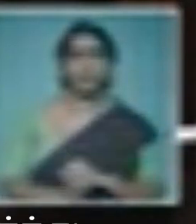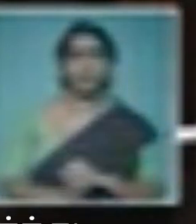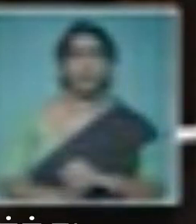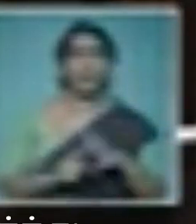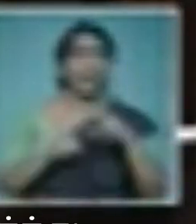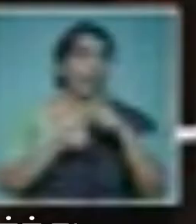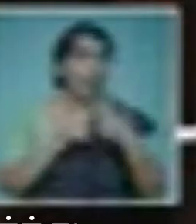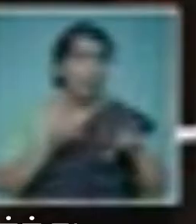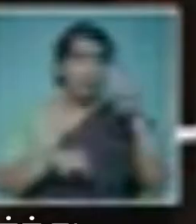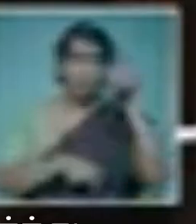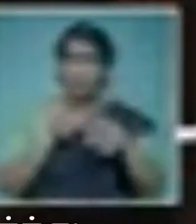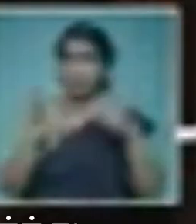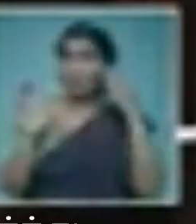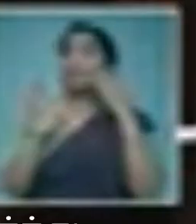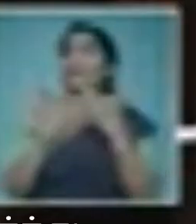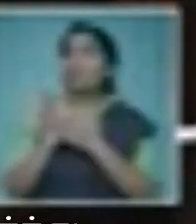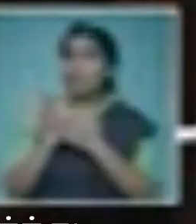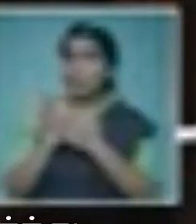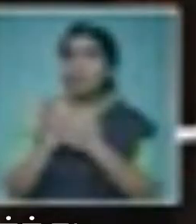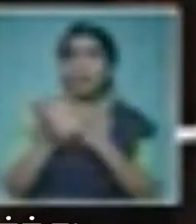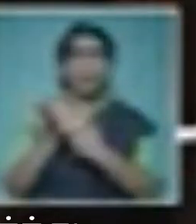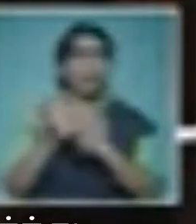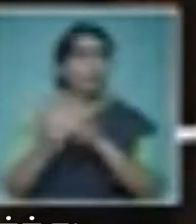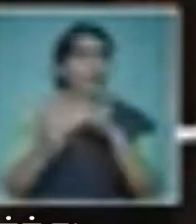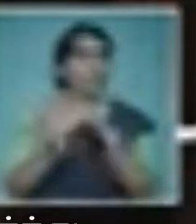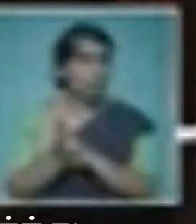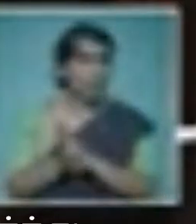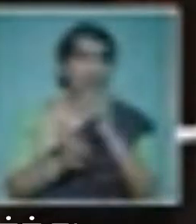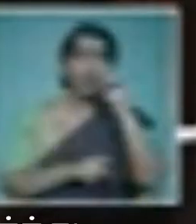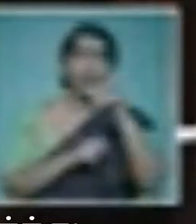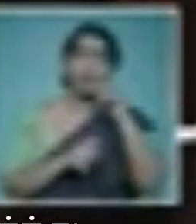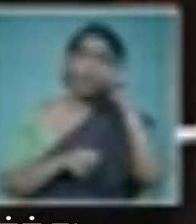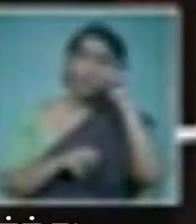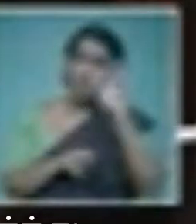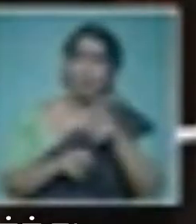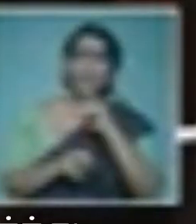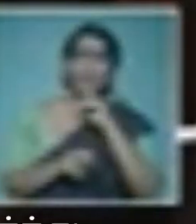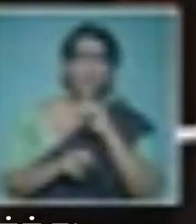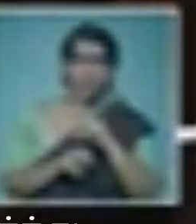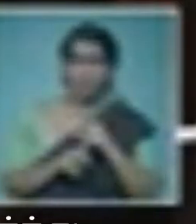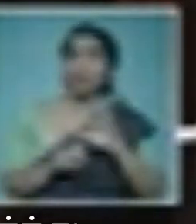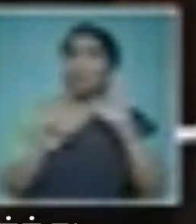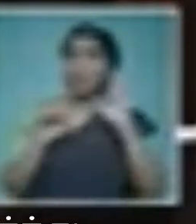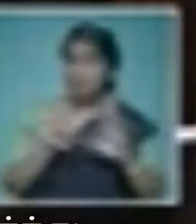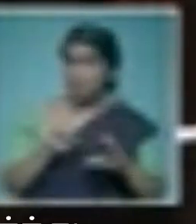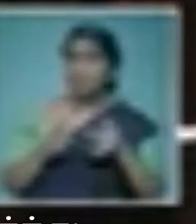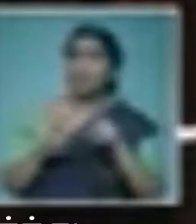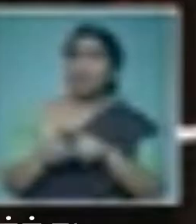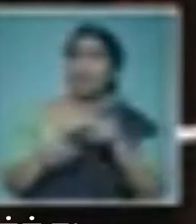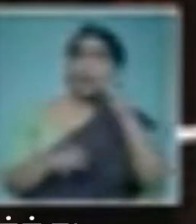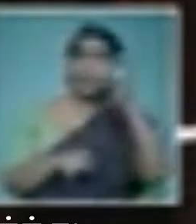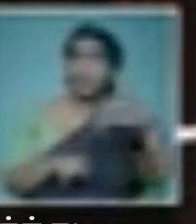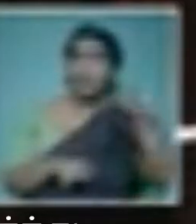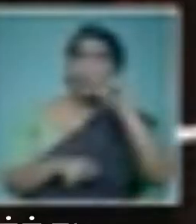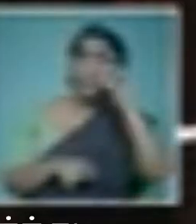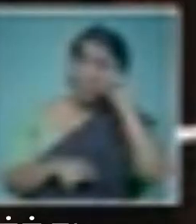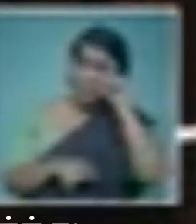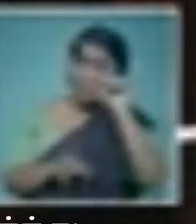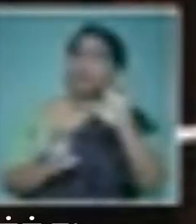disabled කට්ටියගේ මේ registration එක වෙනුවෙන් ජනතාව බලාගෙන ඉන්නවා කියලා තියෙනවා. හැබැයි ඒකාතකින් ඒ ජනතාව බලන් ඉන්න